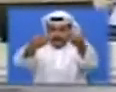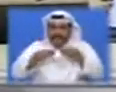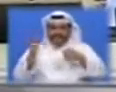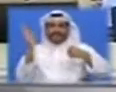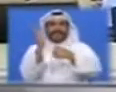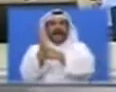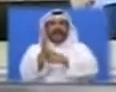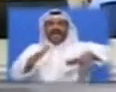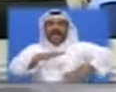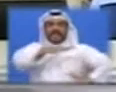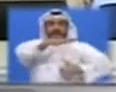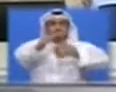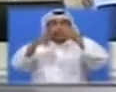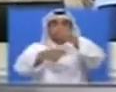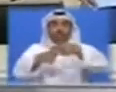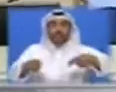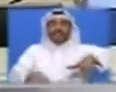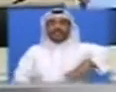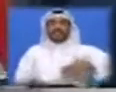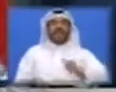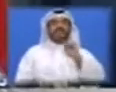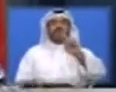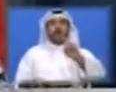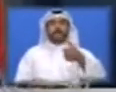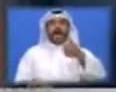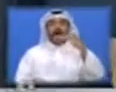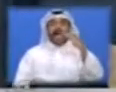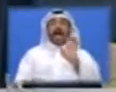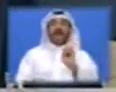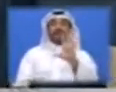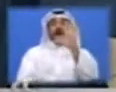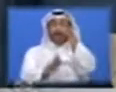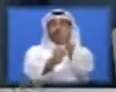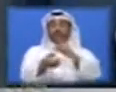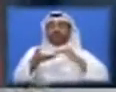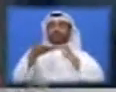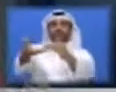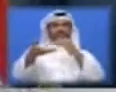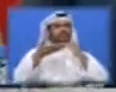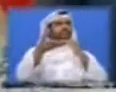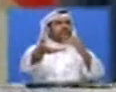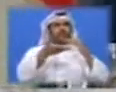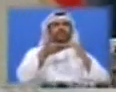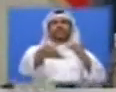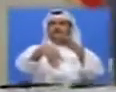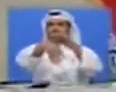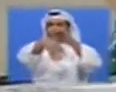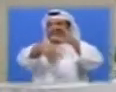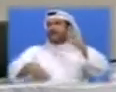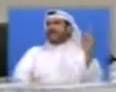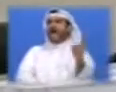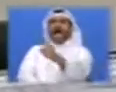للجهود الكبيره التي يقوم بها سموه حفظه الله ورعاه في دعم الجهود الانسانيه في العالم